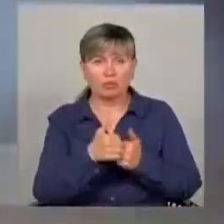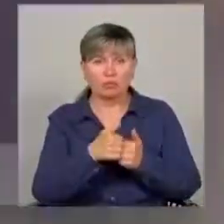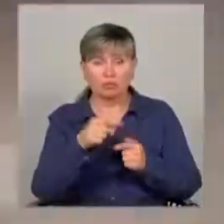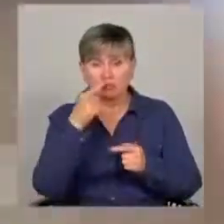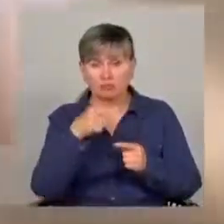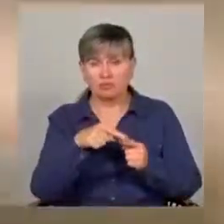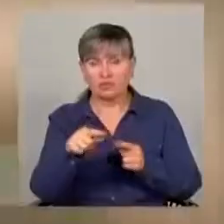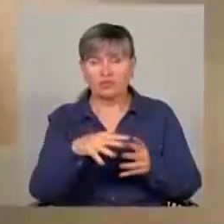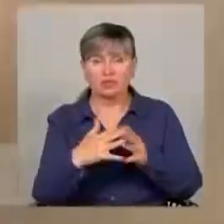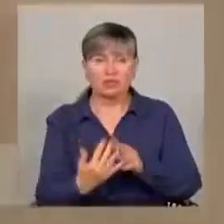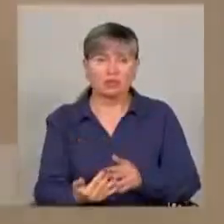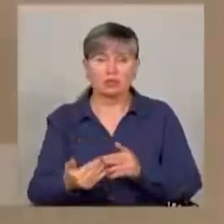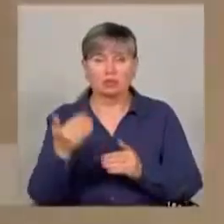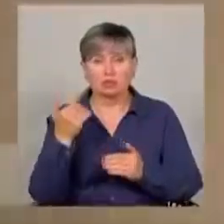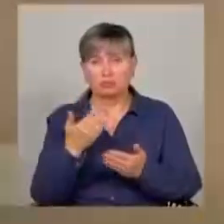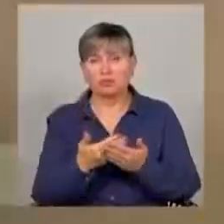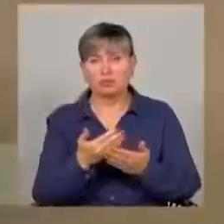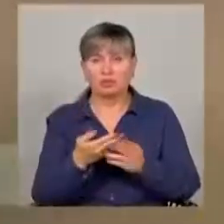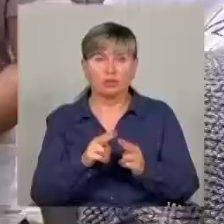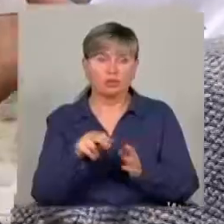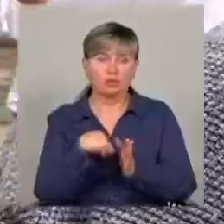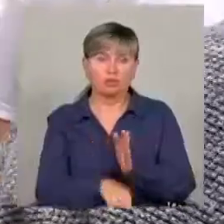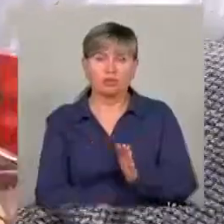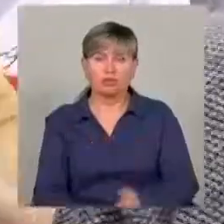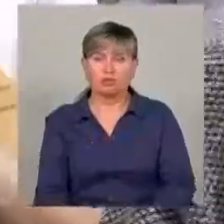села Каракастек. По предварительной версии, это убийство.